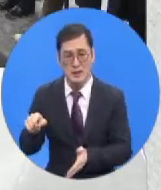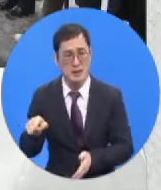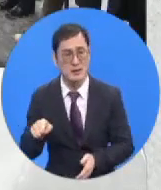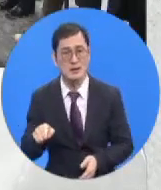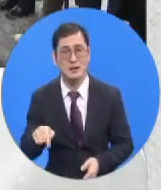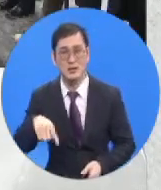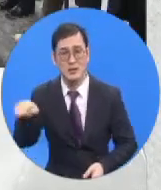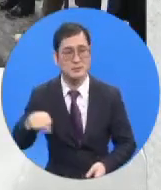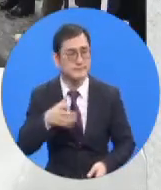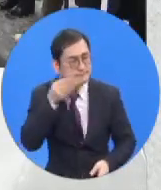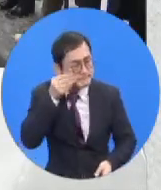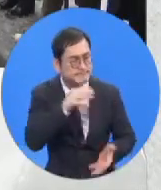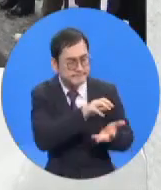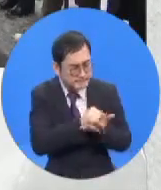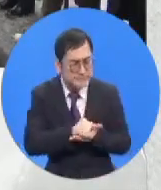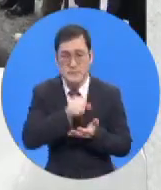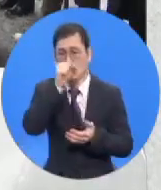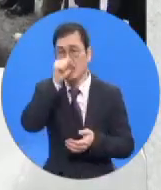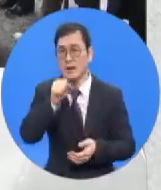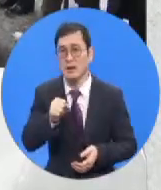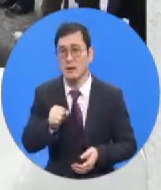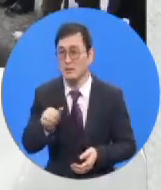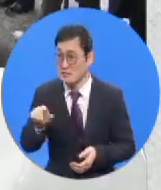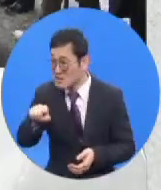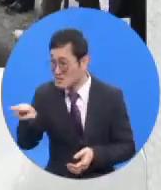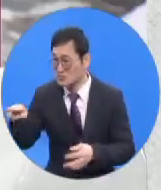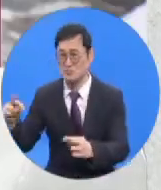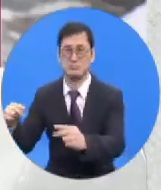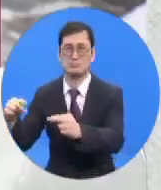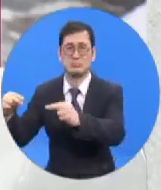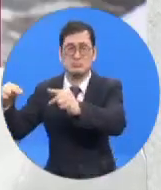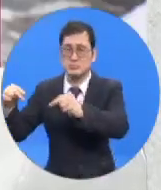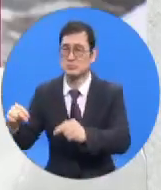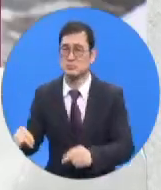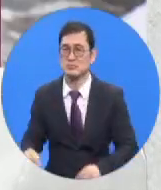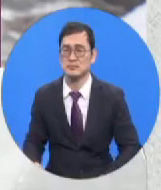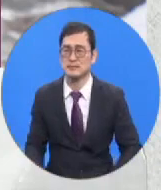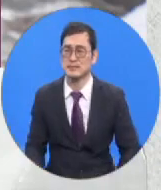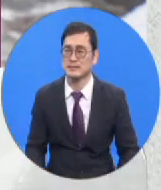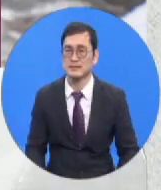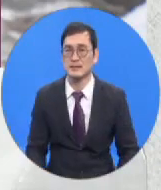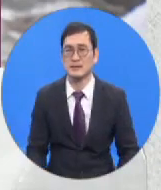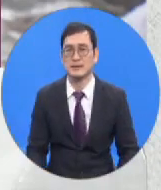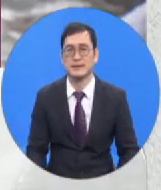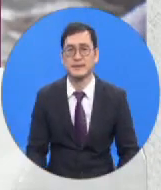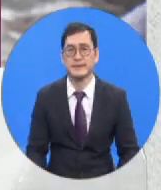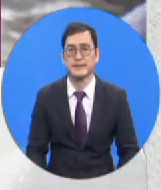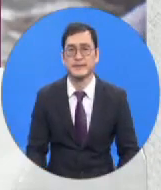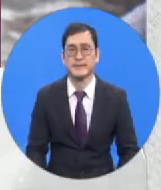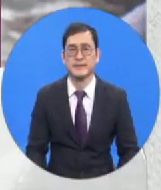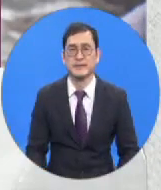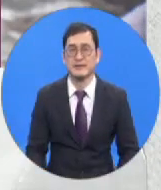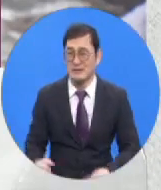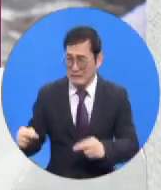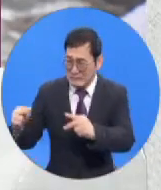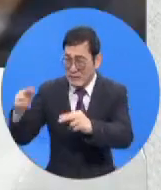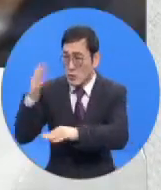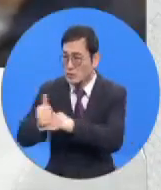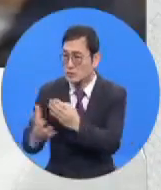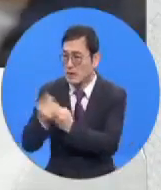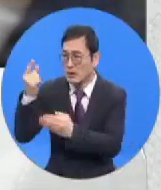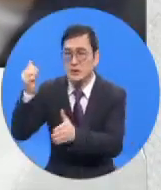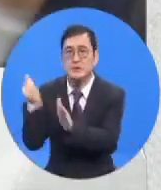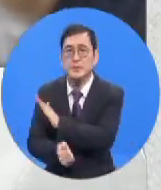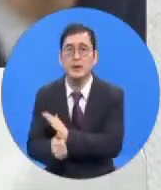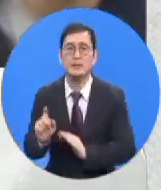하면 안철수 대표 쪽도 그렇고 국민의힘 지도부도 그렇고 저는 이게 단일화 얘기가 어디까지 갈지